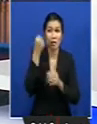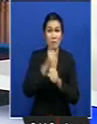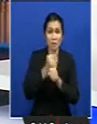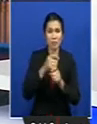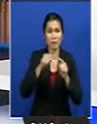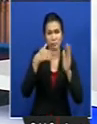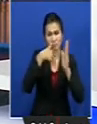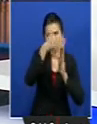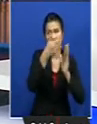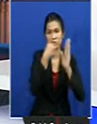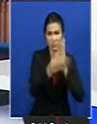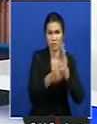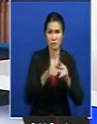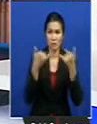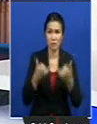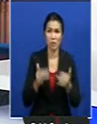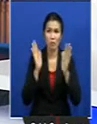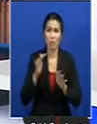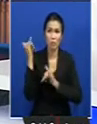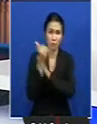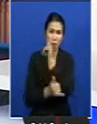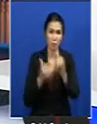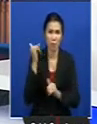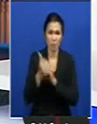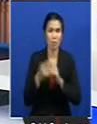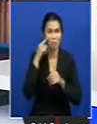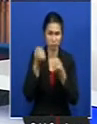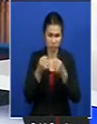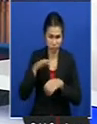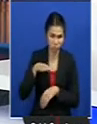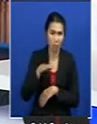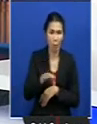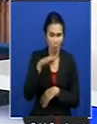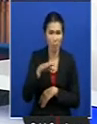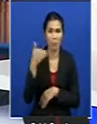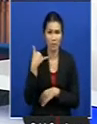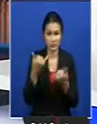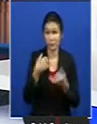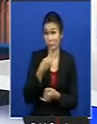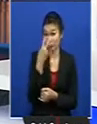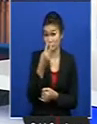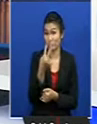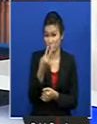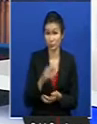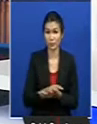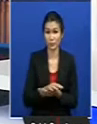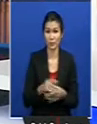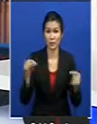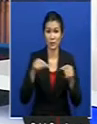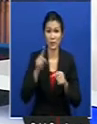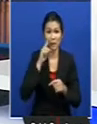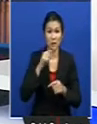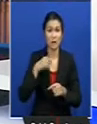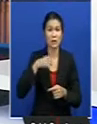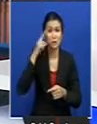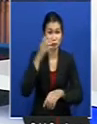ายเหนือสายอีสานตอนนี้นะคะประชาชนนี่ขับรถยนต์กันเข้ามาคึกคักทีเดียวนะคะเดี๋ยวไปตรวจสอบกันหน่อยนะคะว่าที่แขวงการท